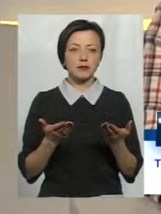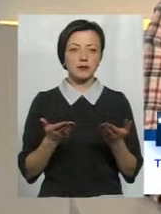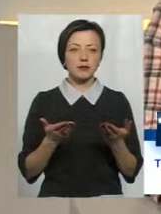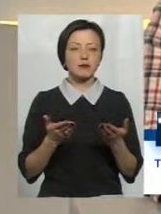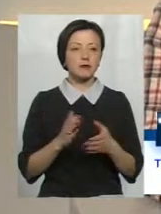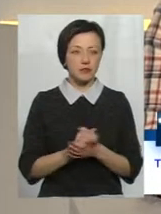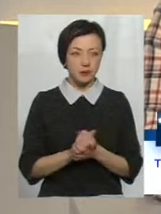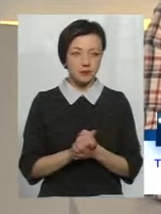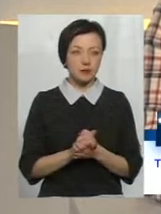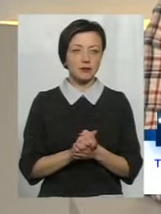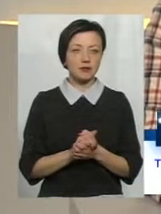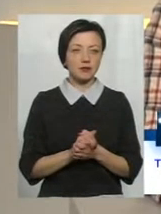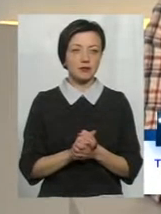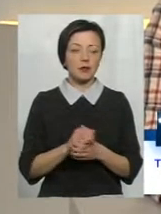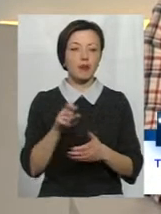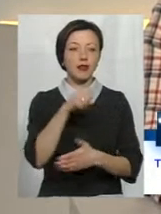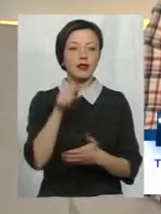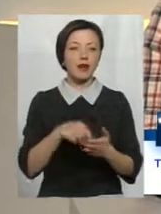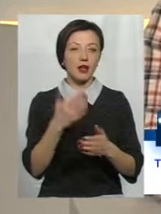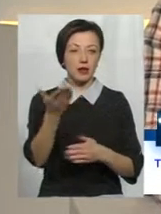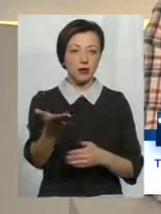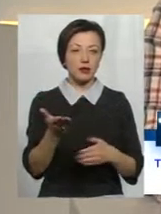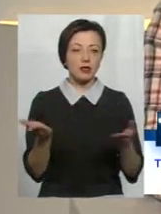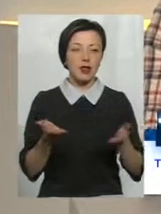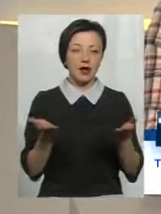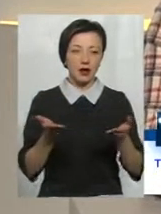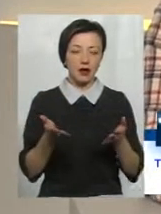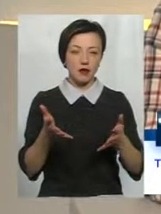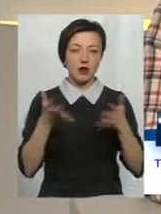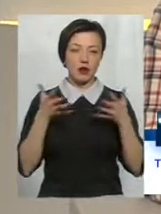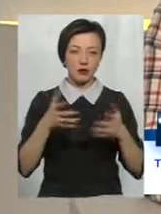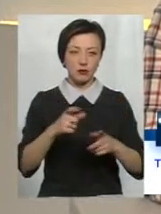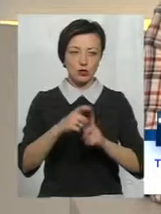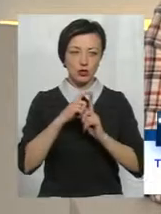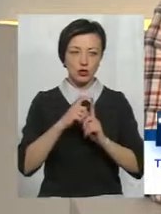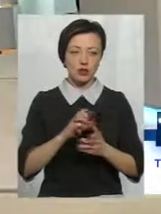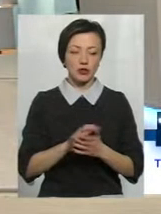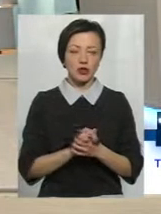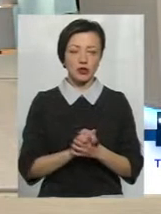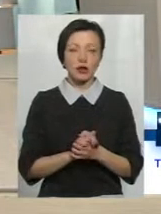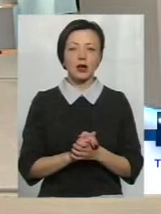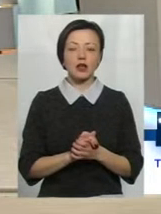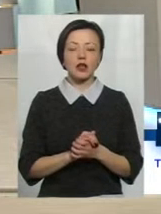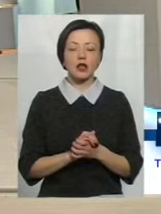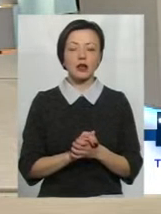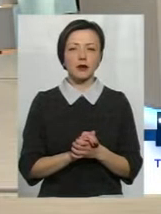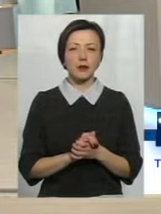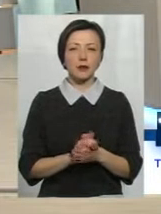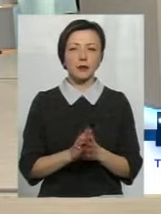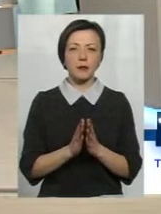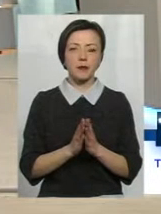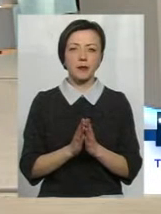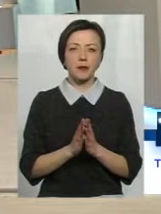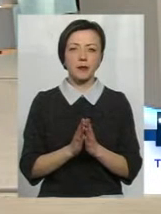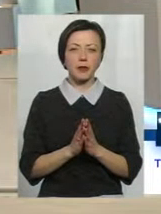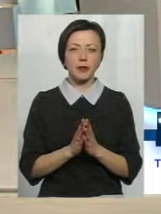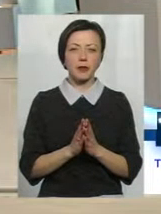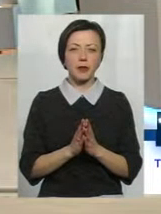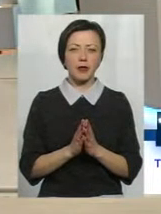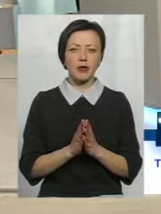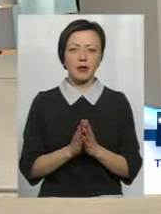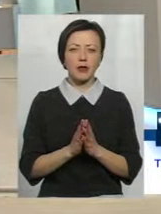Алло. Алло, яке питання? Скажіть чітко. Чітко я вам скажу, що просто непорядно